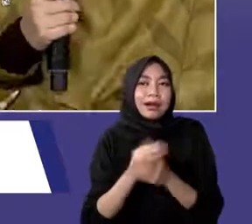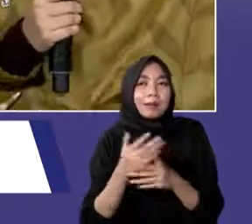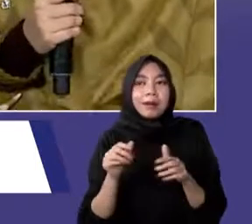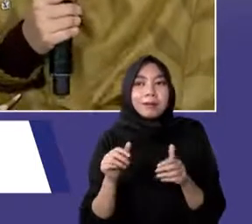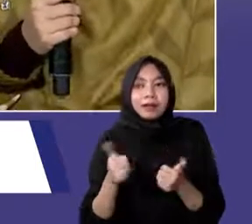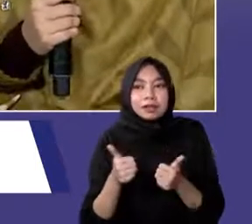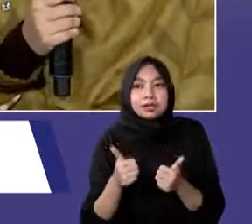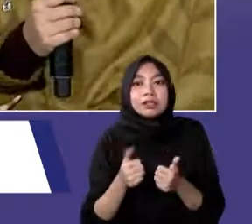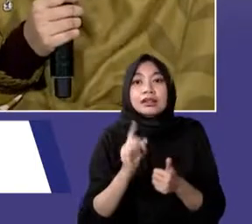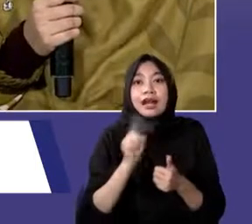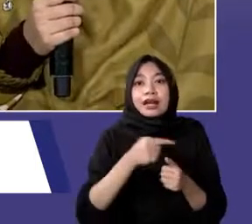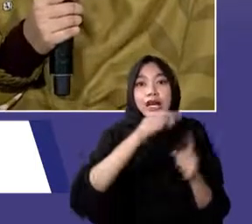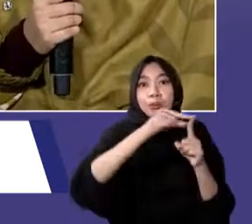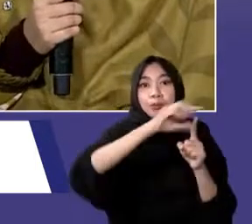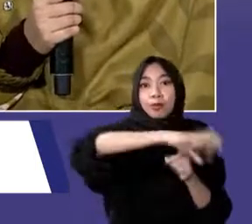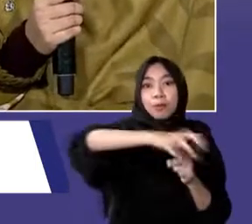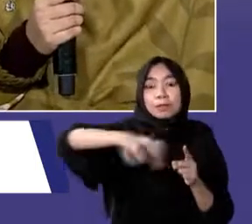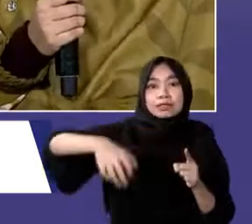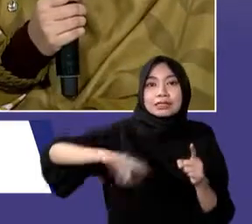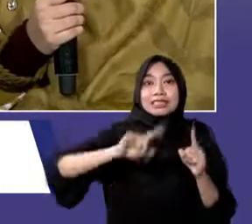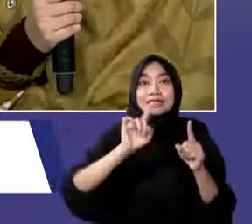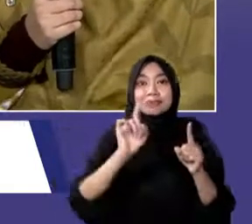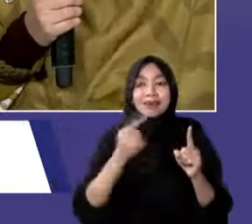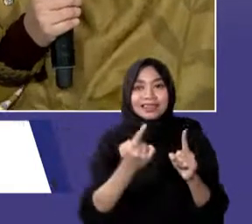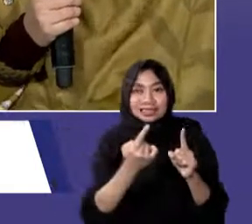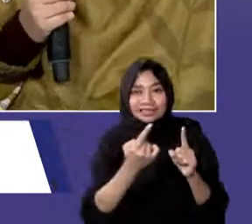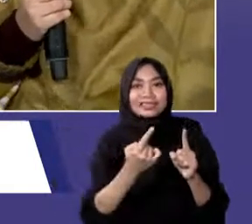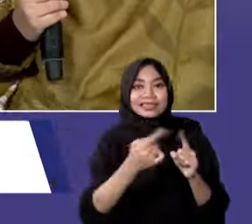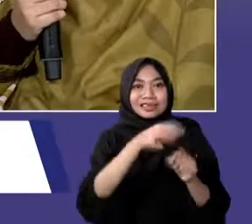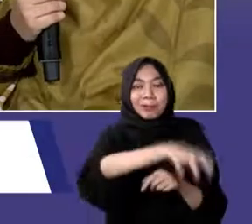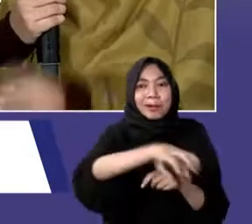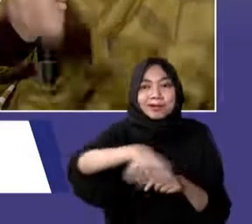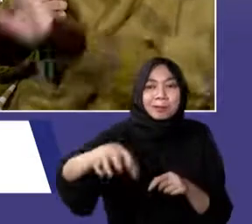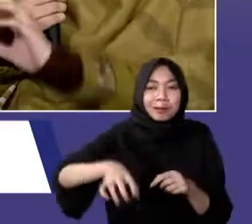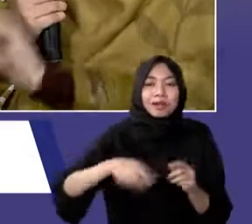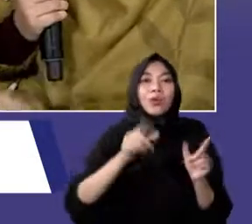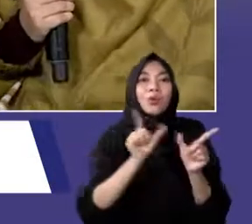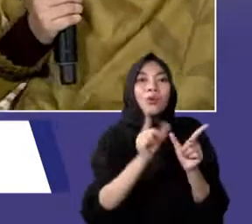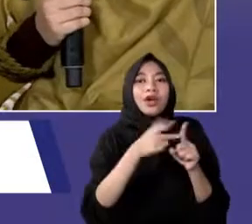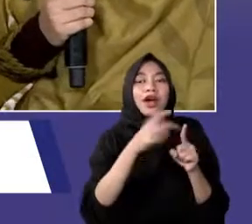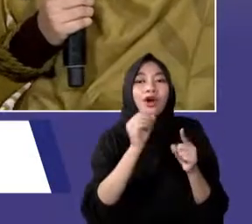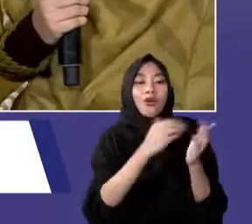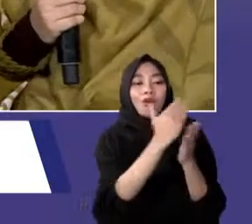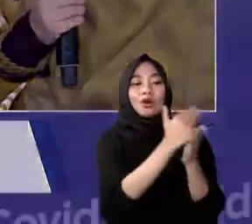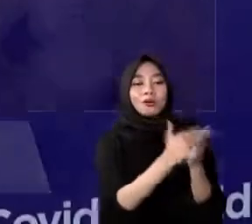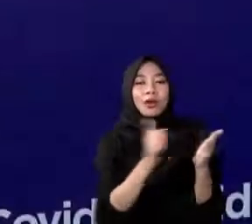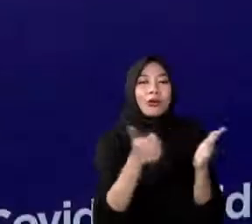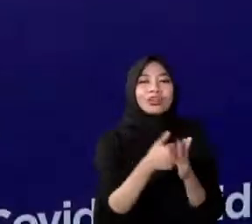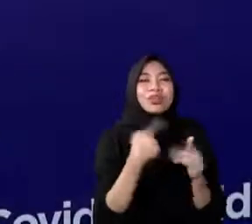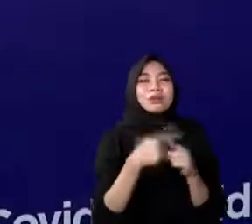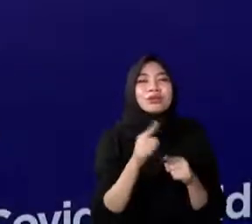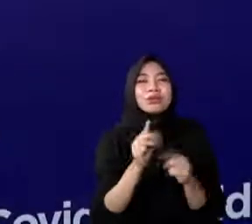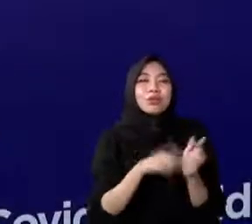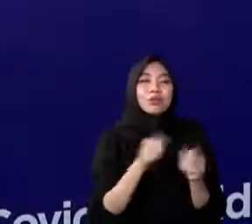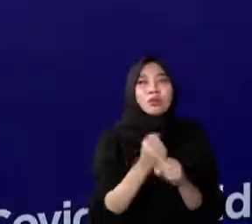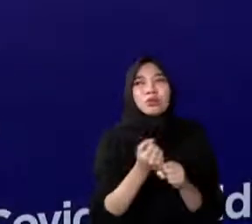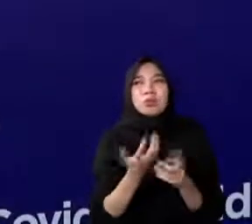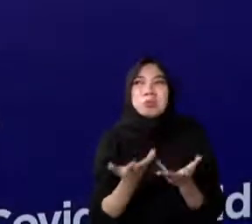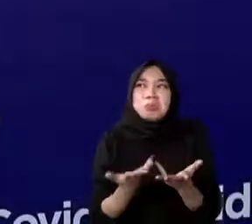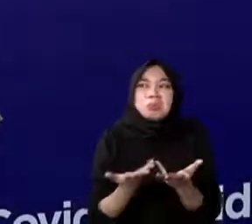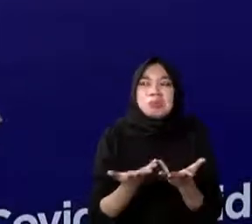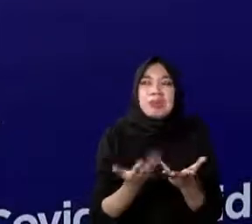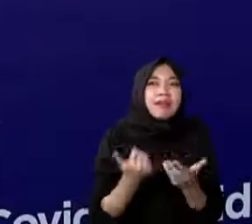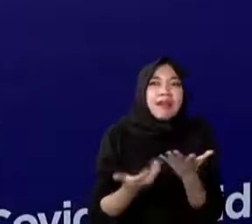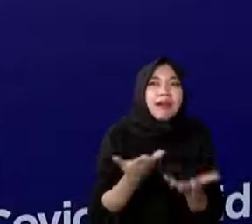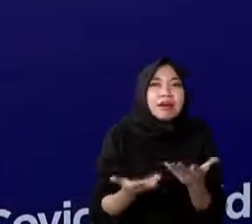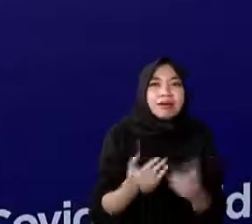kurang lebih ada 11 provinsi yang sudah bisa mencapai target pemeriksaan WHO meskipun fluktuatif kadang per minggunya. Itu ada kendala khusus nggak